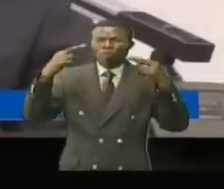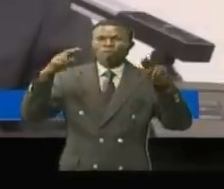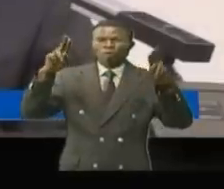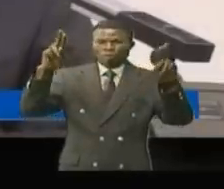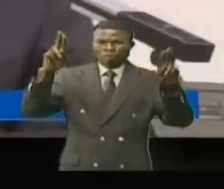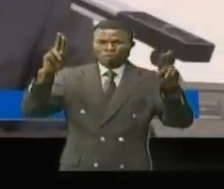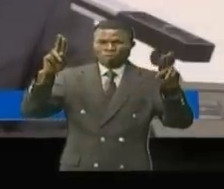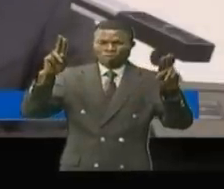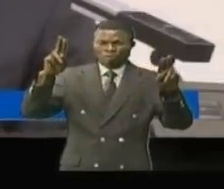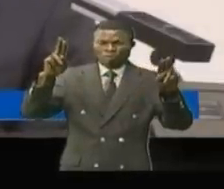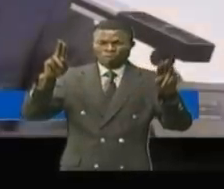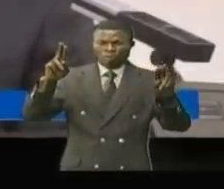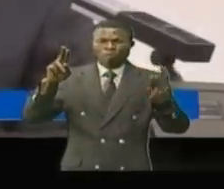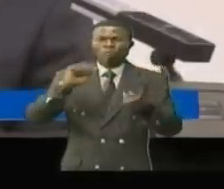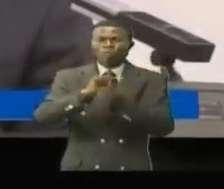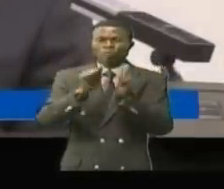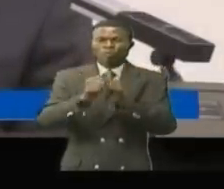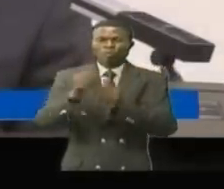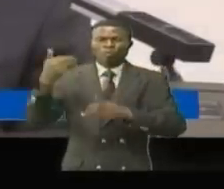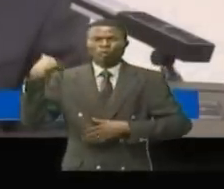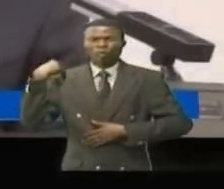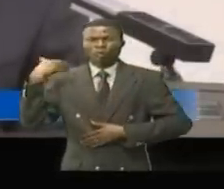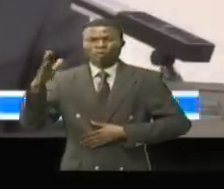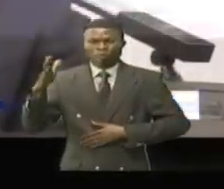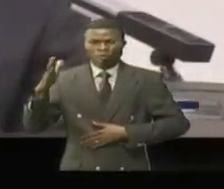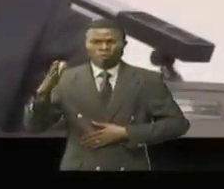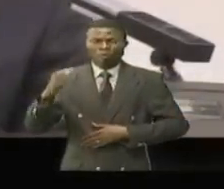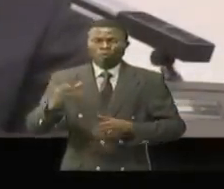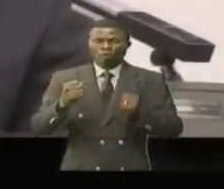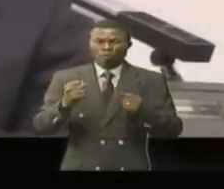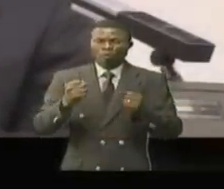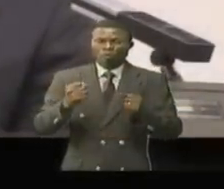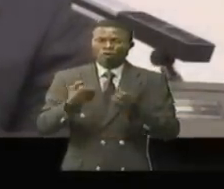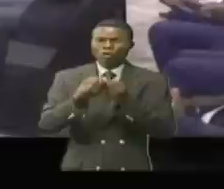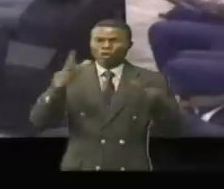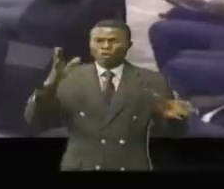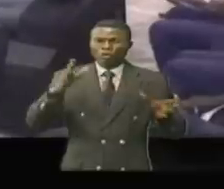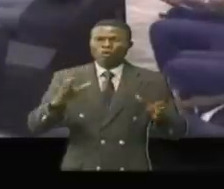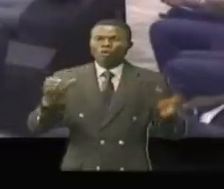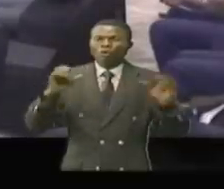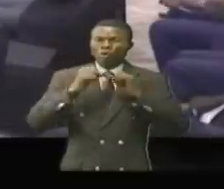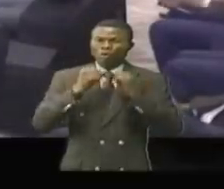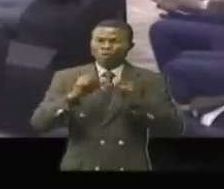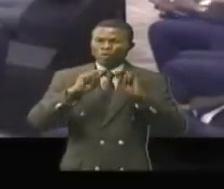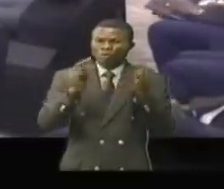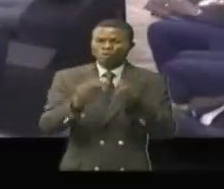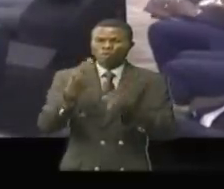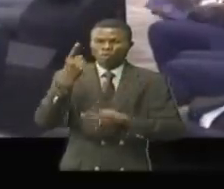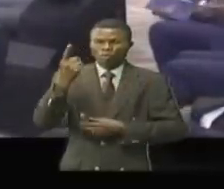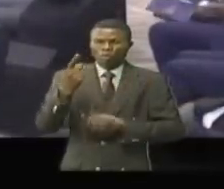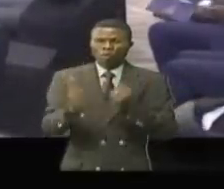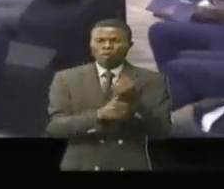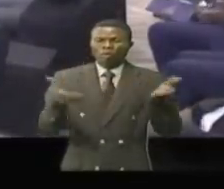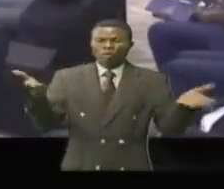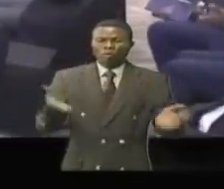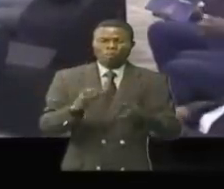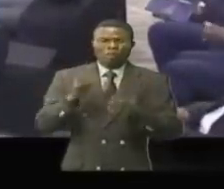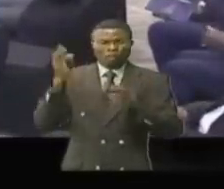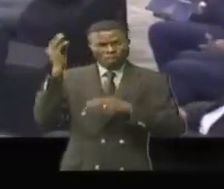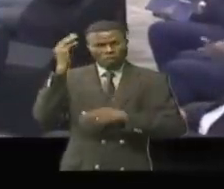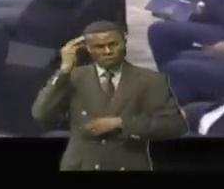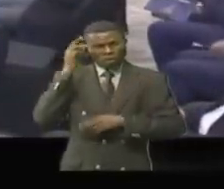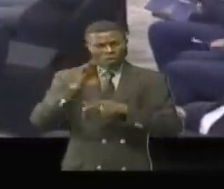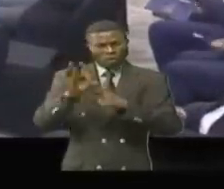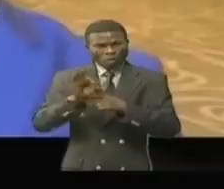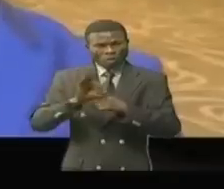sur l'orbite d'un État fort, prospère et solidaire. Les participants à ces assises vont réfléchir entre autres